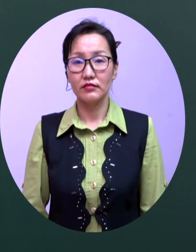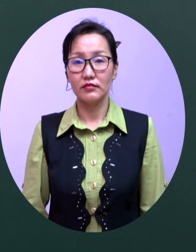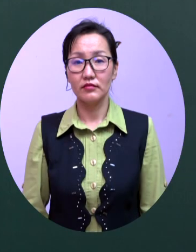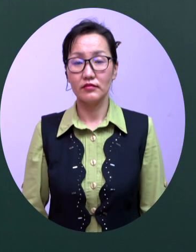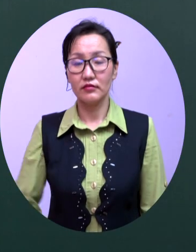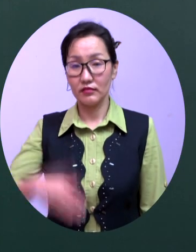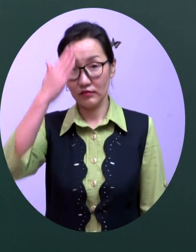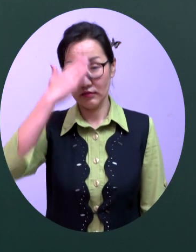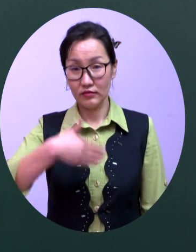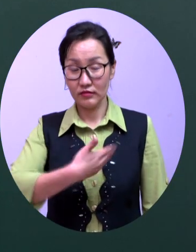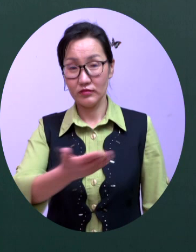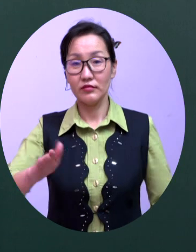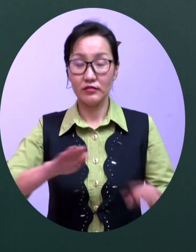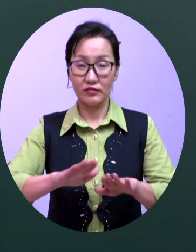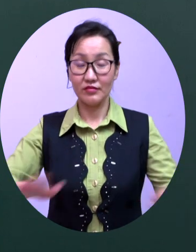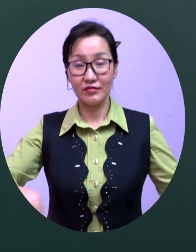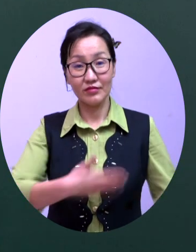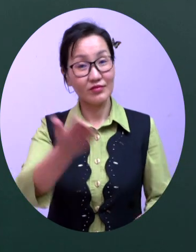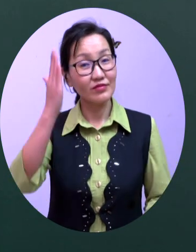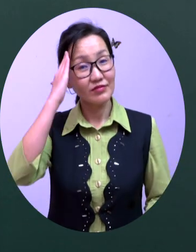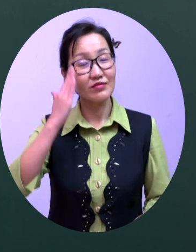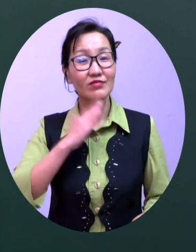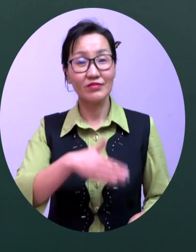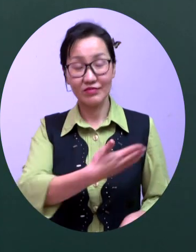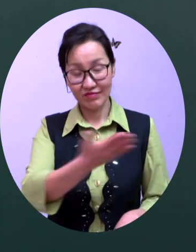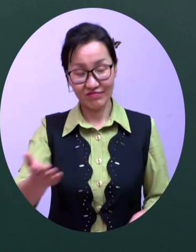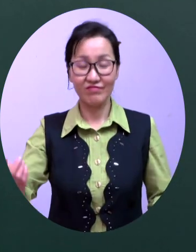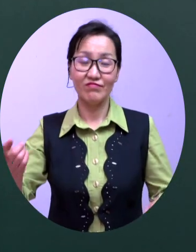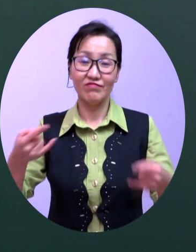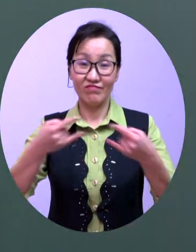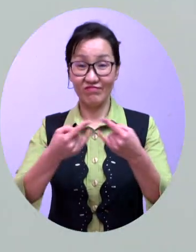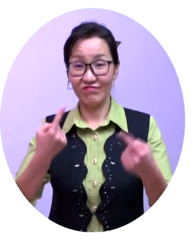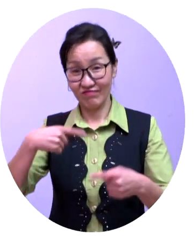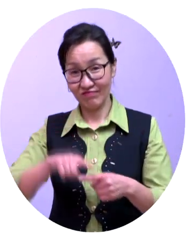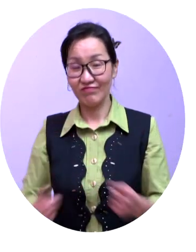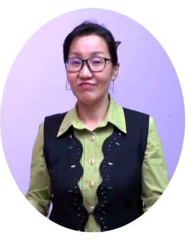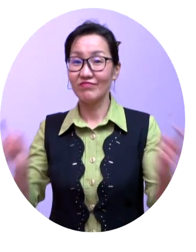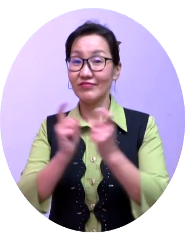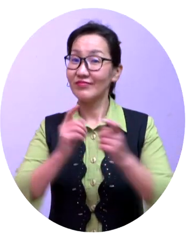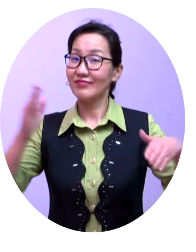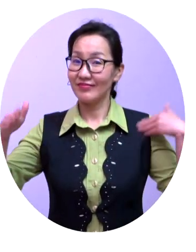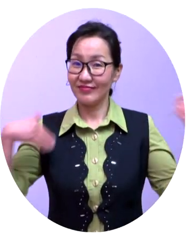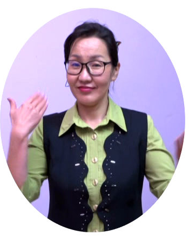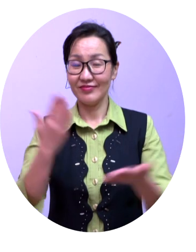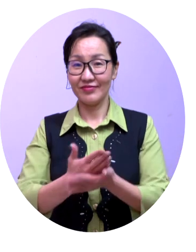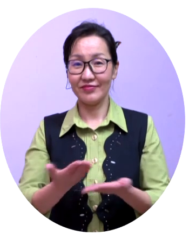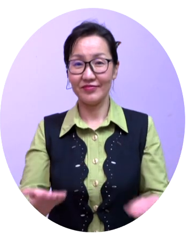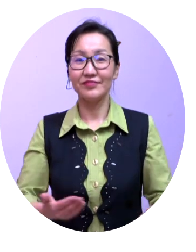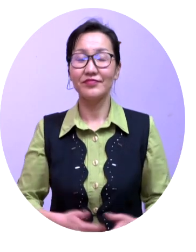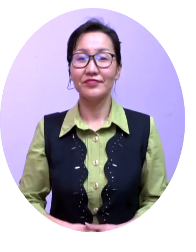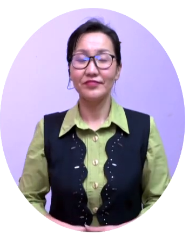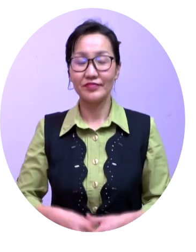Сайн байцгаана уу хүүхдүүдээ, эцэгчүүдээ. Цэнхэр дэлгэцээр дахин уулзж байгаадаа баяртай байна. Хүүхдүүдээ, дэвтэр